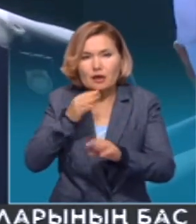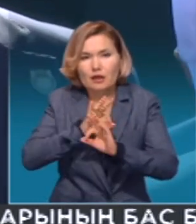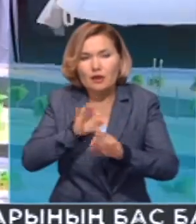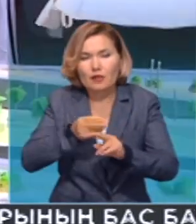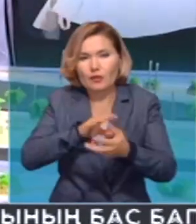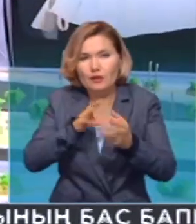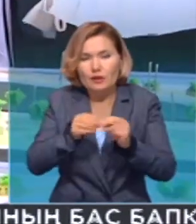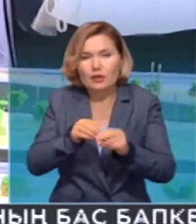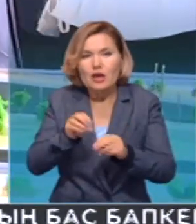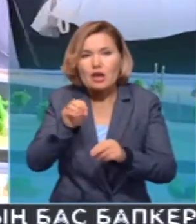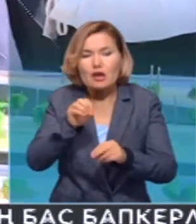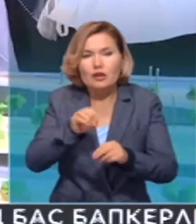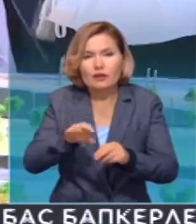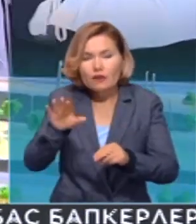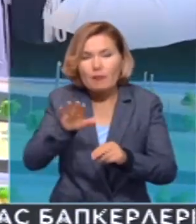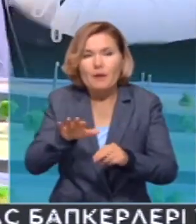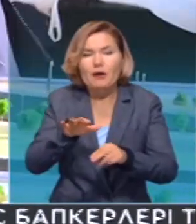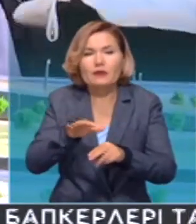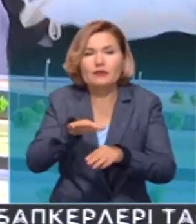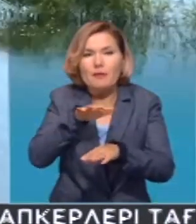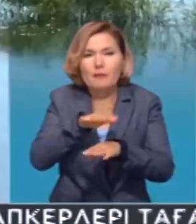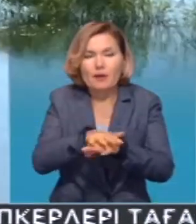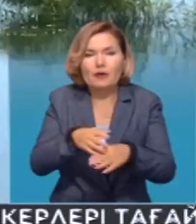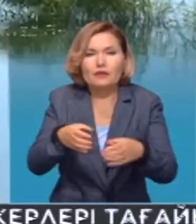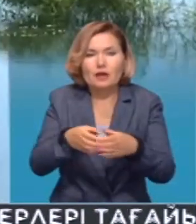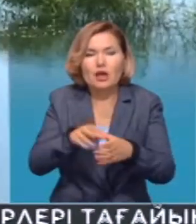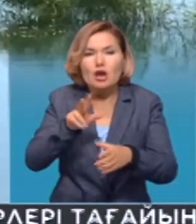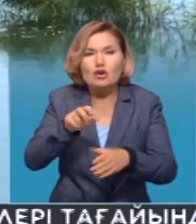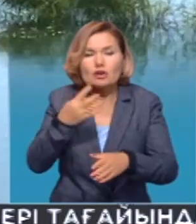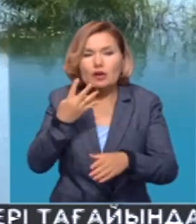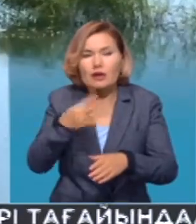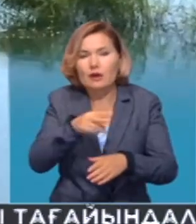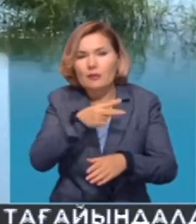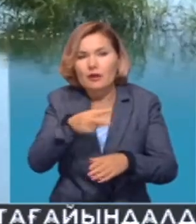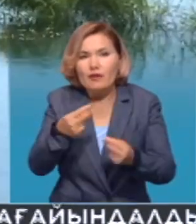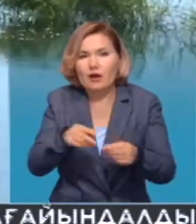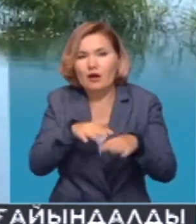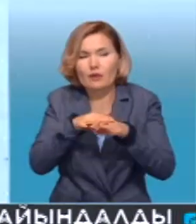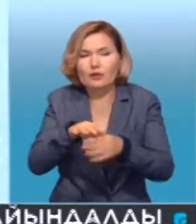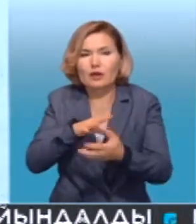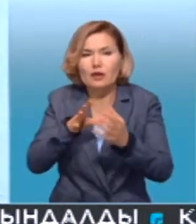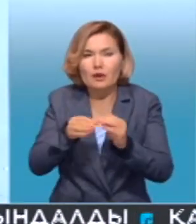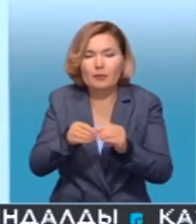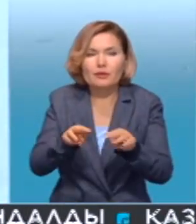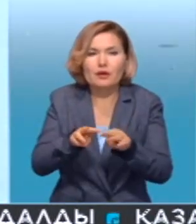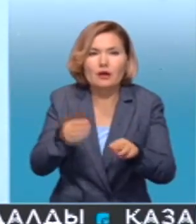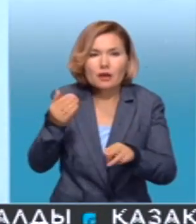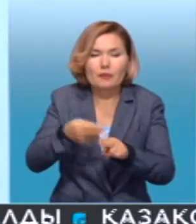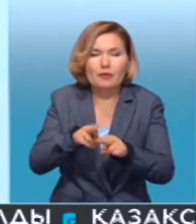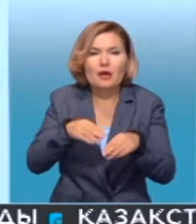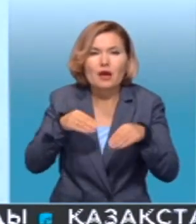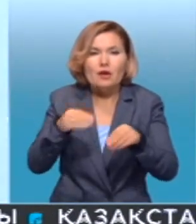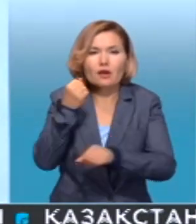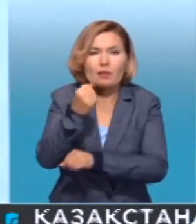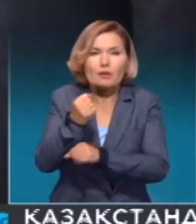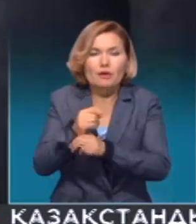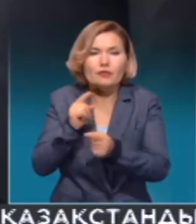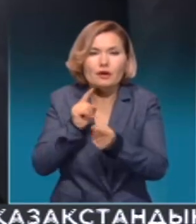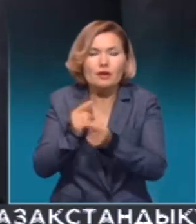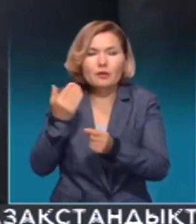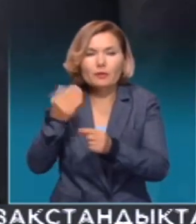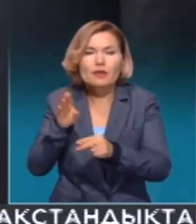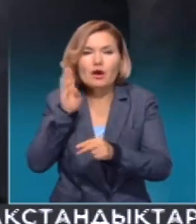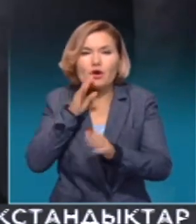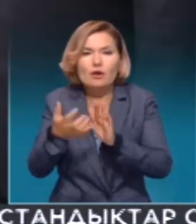Бұл бағытта Еуразиялық қайта құру және даму банкімен 300 мың евро бөлінген. Сондай-ақ үкімет басшысы дала диқандарымен де жүздесті. Ағын